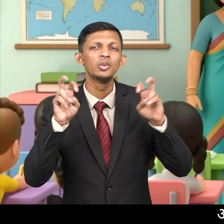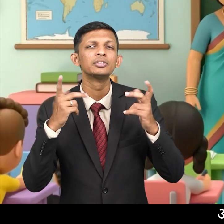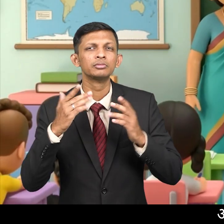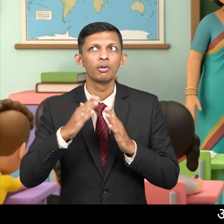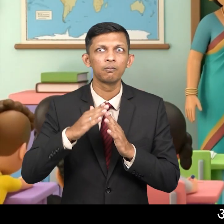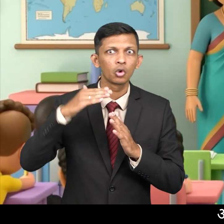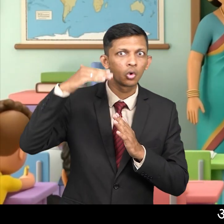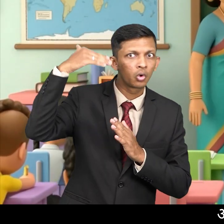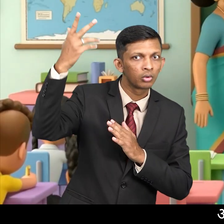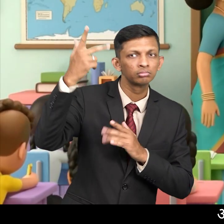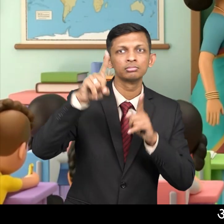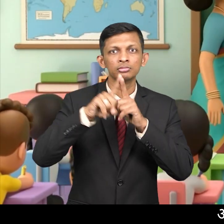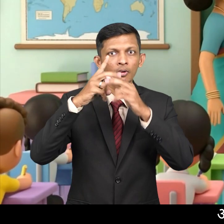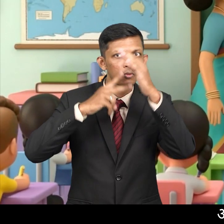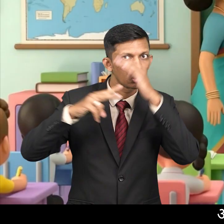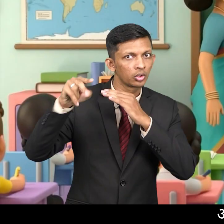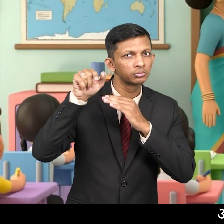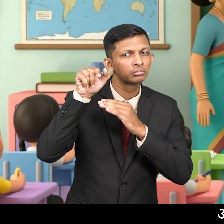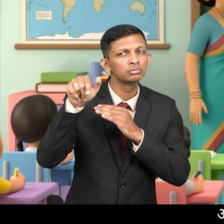और भविष्य के बारे में